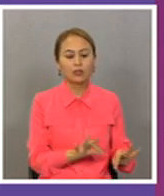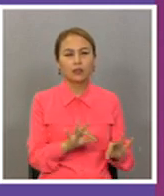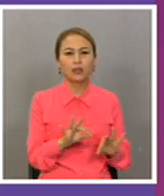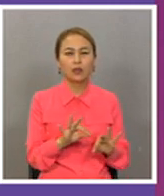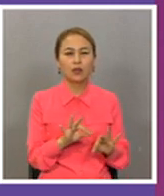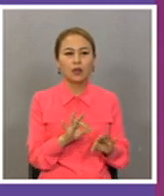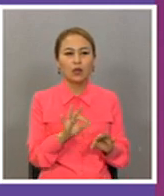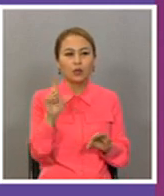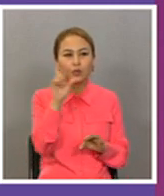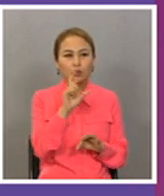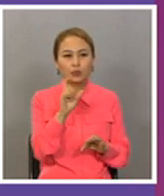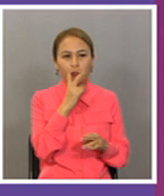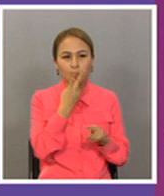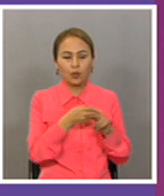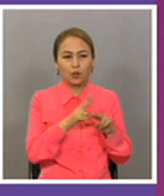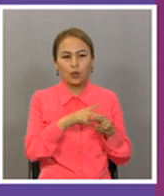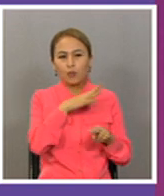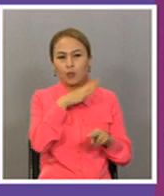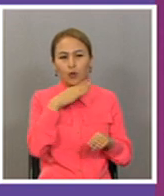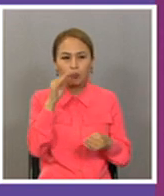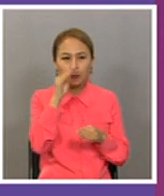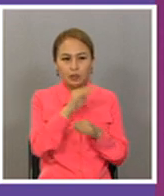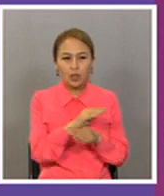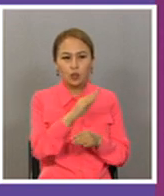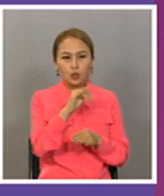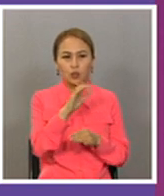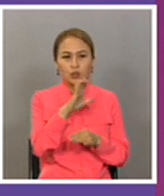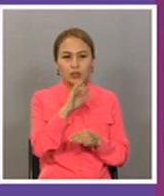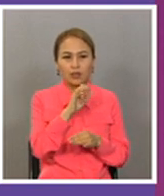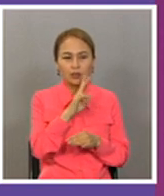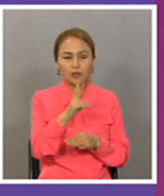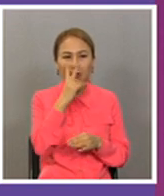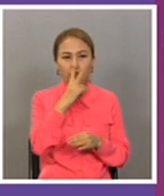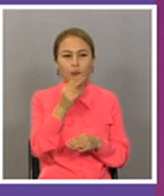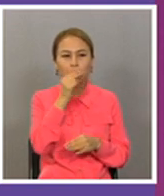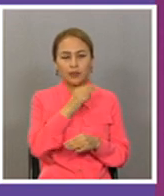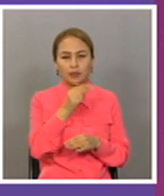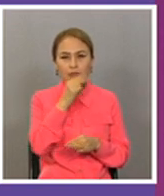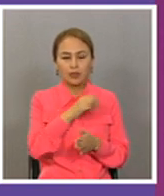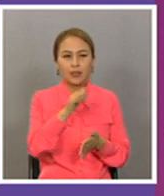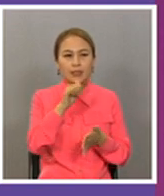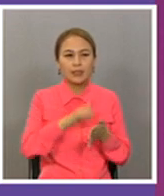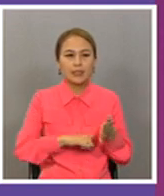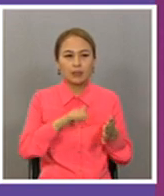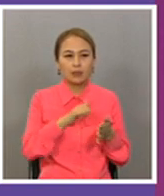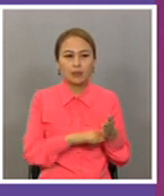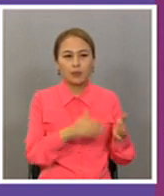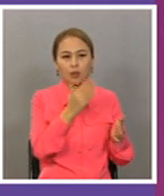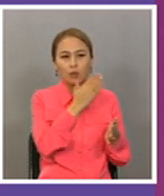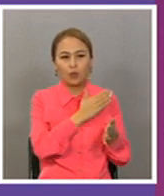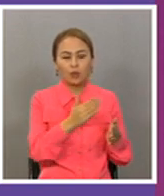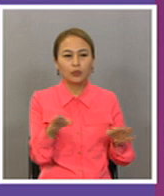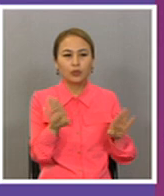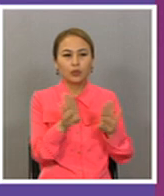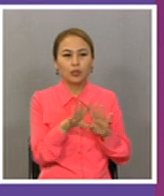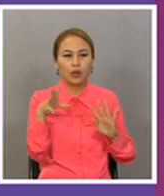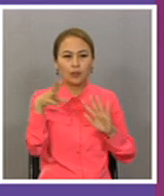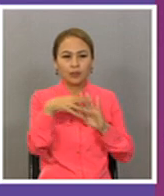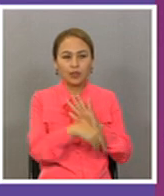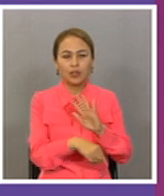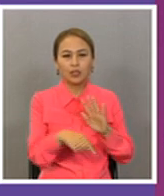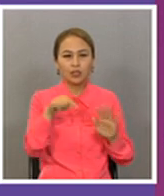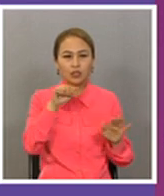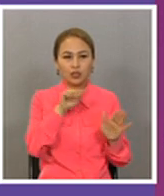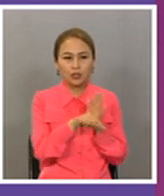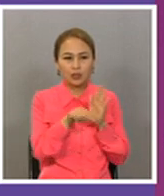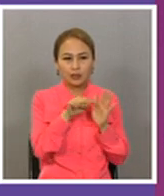aylarında kök şöptiñ koru mol bolsa da jusanmen korektenedi. Sebebi onun